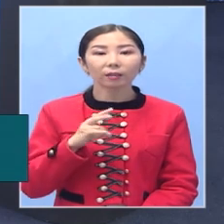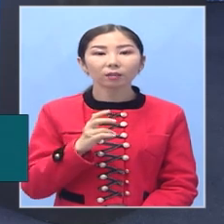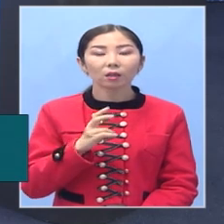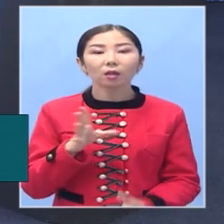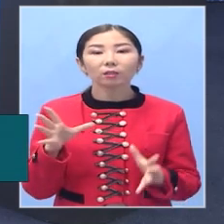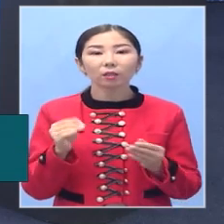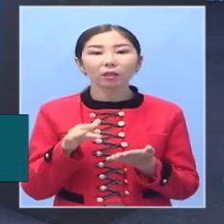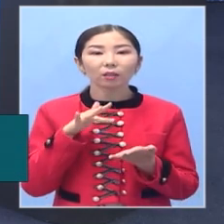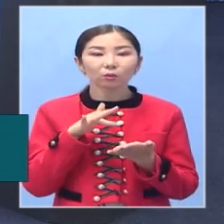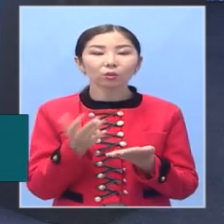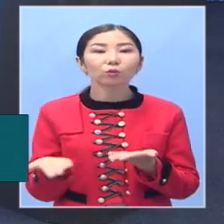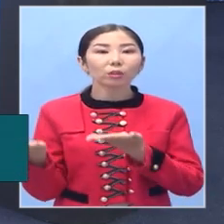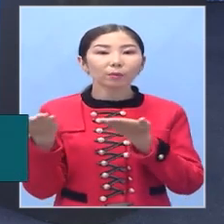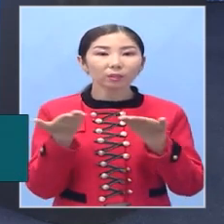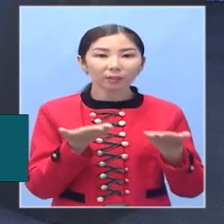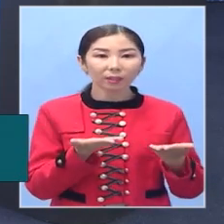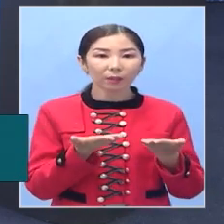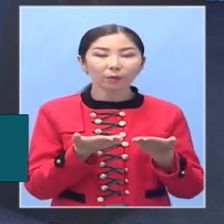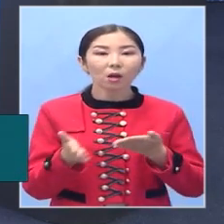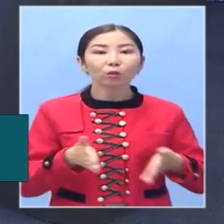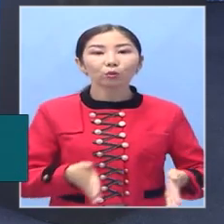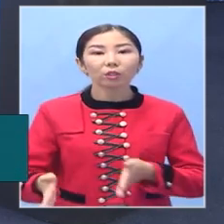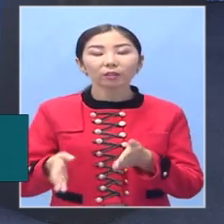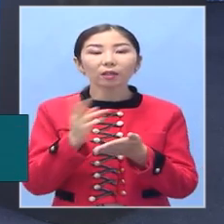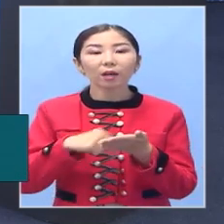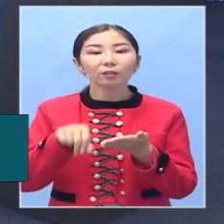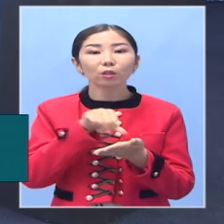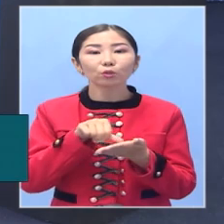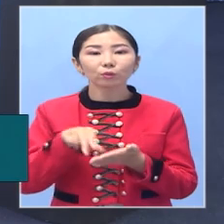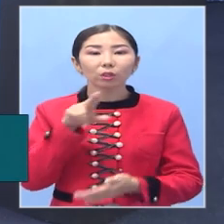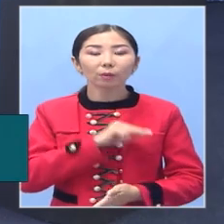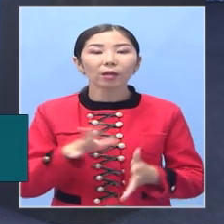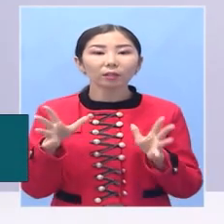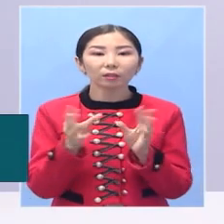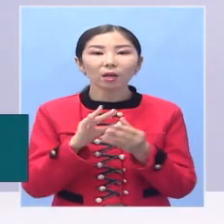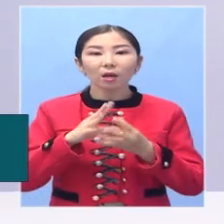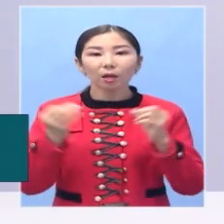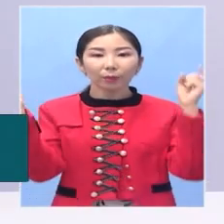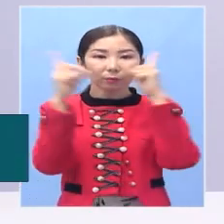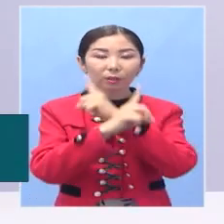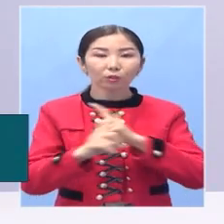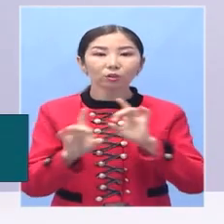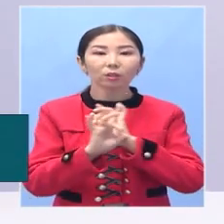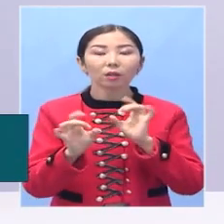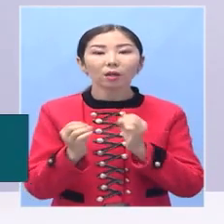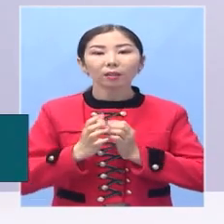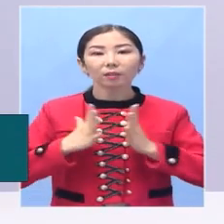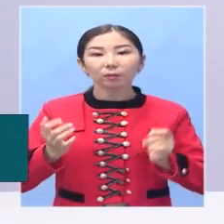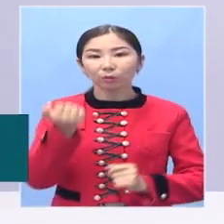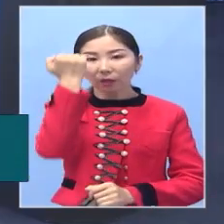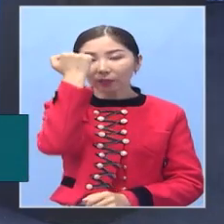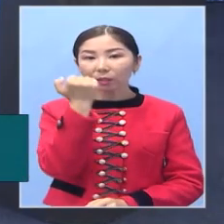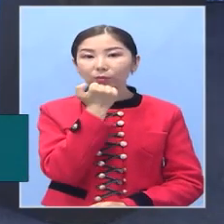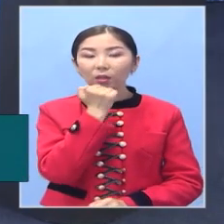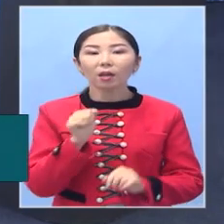осы қалашылық жалпы қаланың көшелерінің жолдарына қас жасалып жатқан жұмыстар хақында толыққанды ақпарат берген үшін алғысымызды айтамыз.